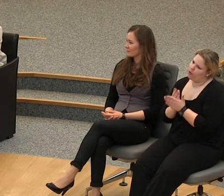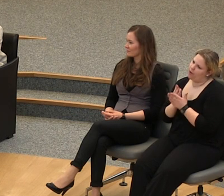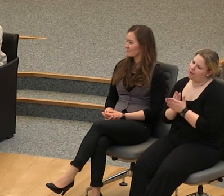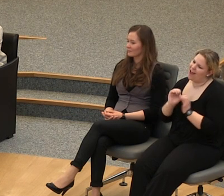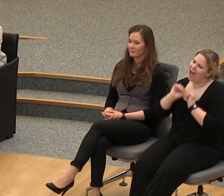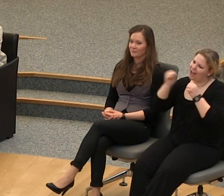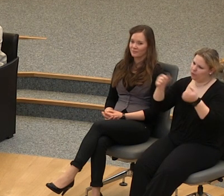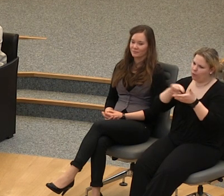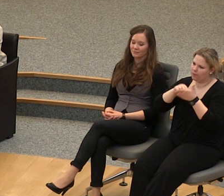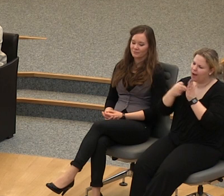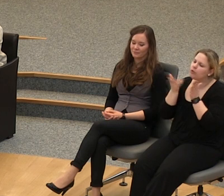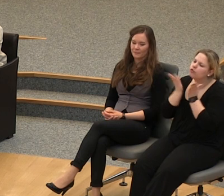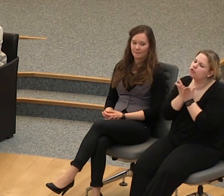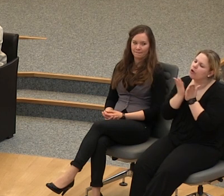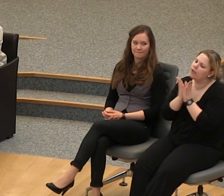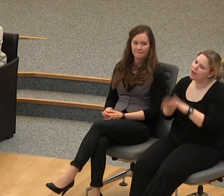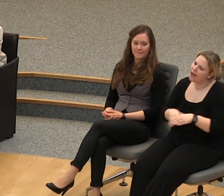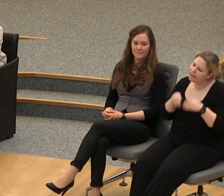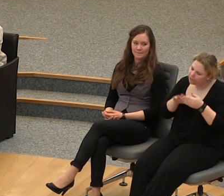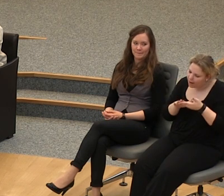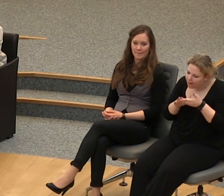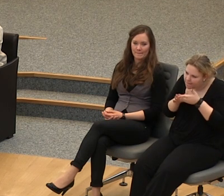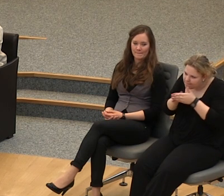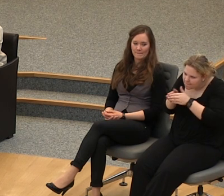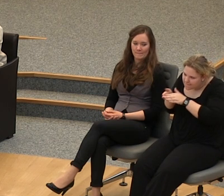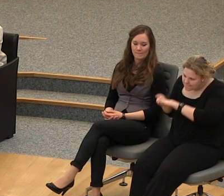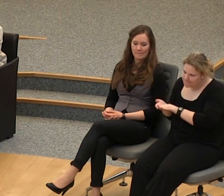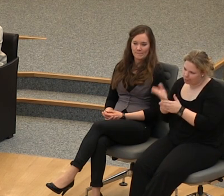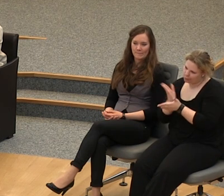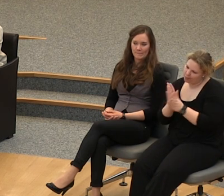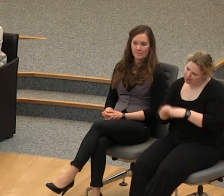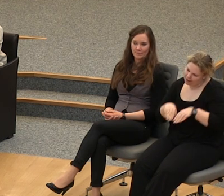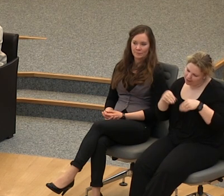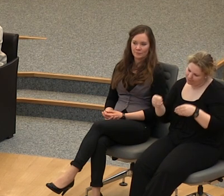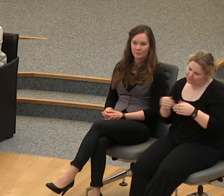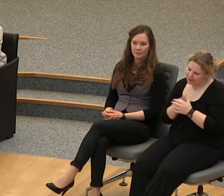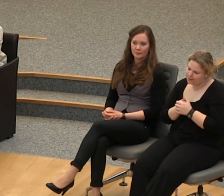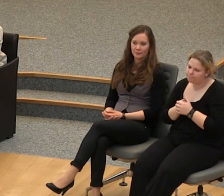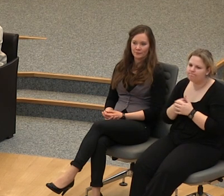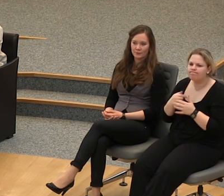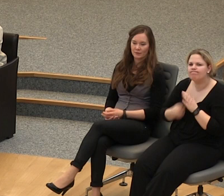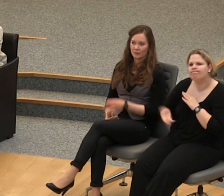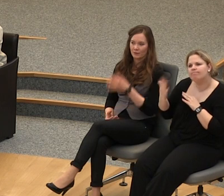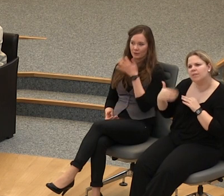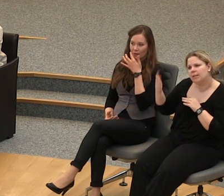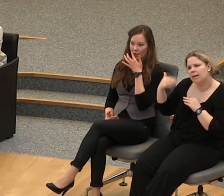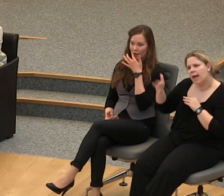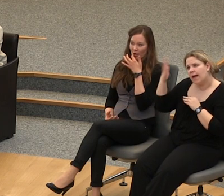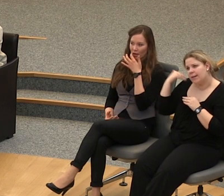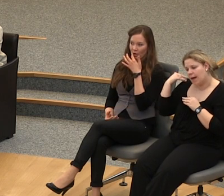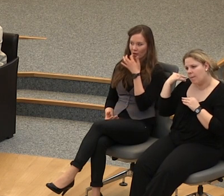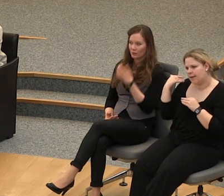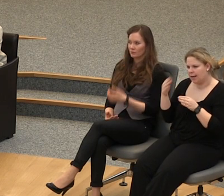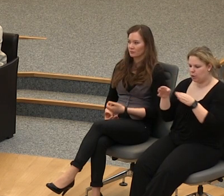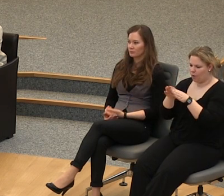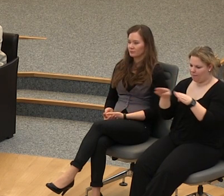landesweiten Aktionsplans ein Stückchen weitergekommen. Das begann damit, dass wir vor